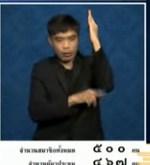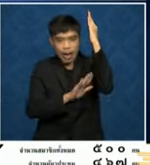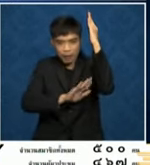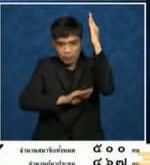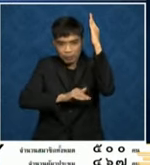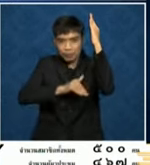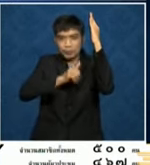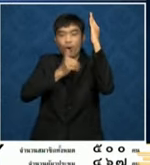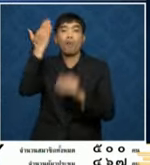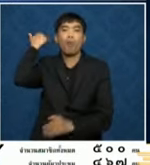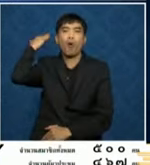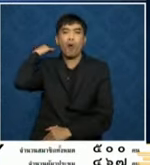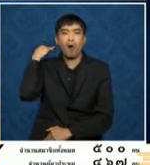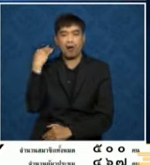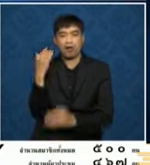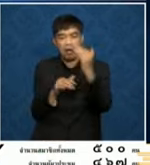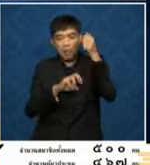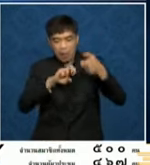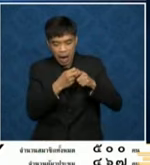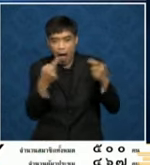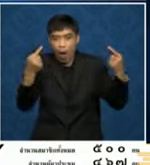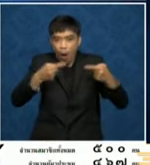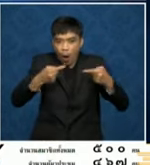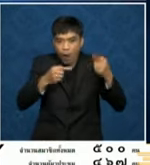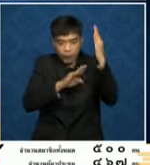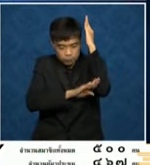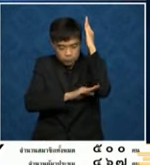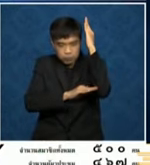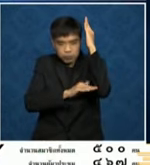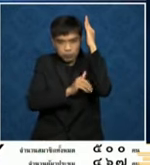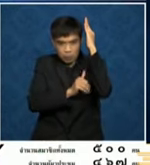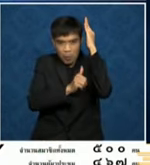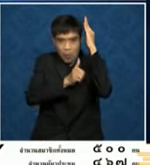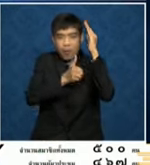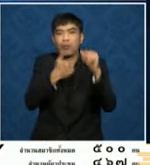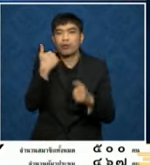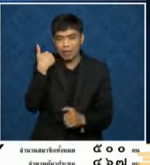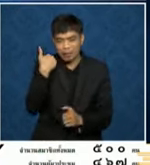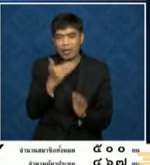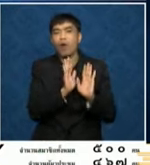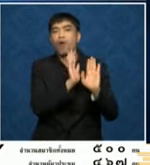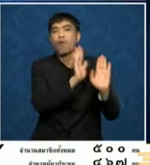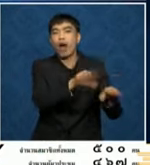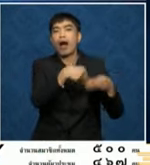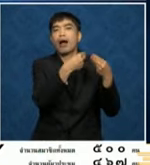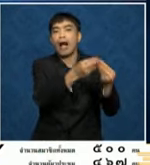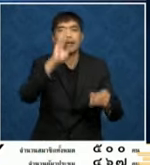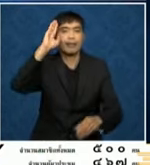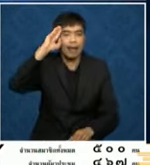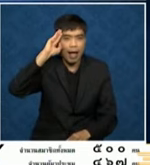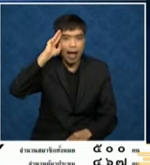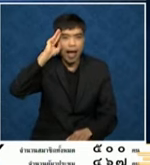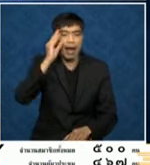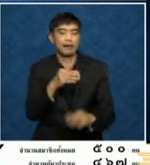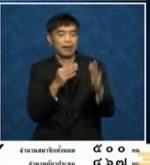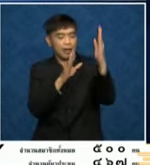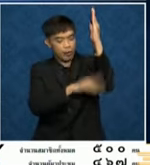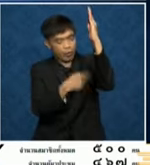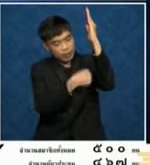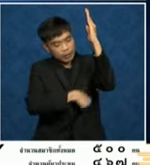รียบเทียบจากในอดีตงบประมาณในส่วนนี้ควรยกให้กับหน่วยงานที่รับผิดชอบอย่างที่ดิฉันได้กล่าวไปไม่ว่าจะเป็นทหารตำรวจหรือเจ้าหน้า